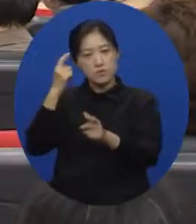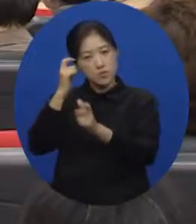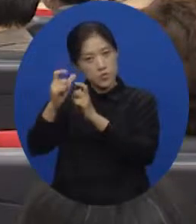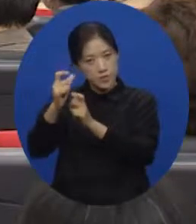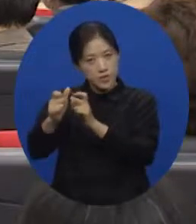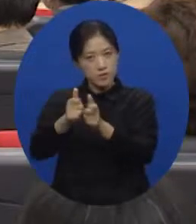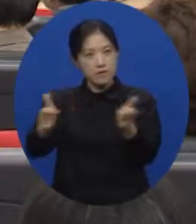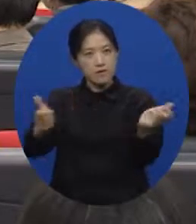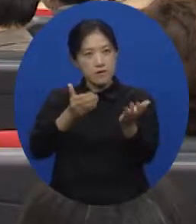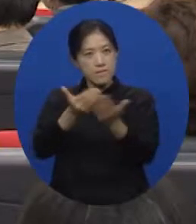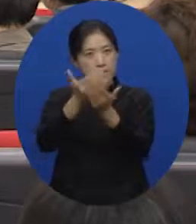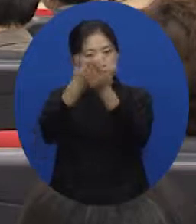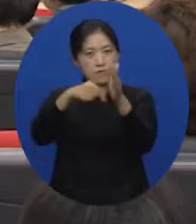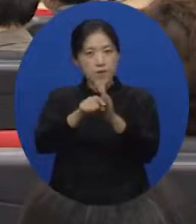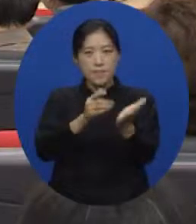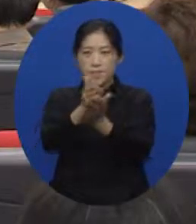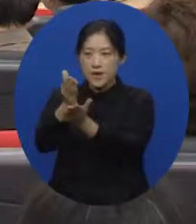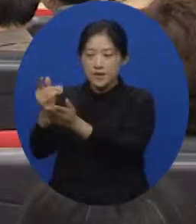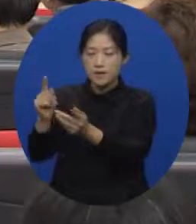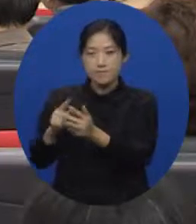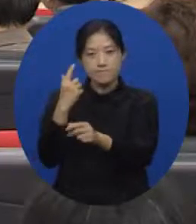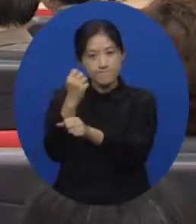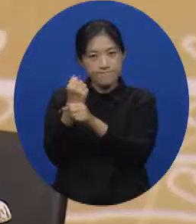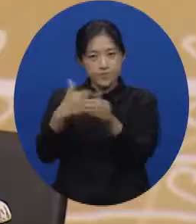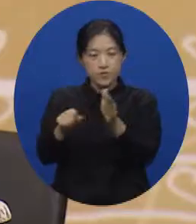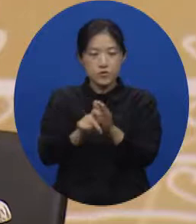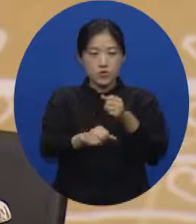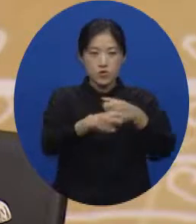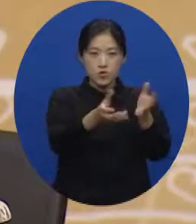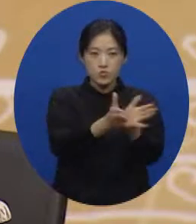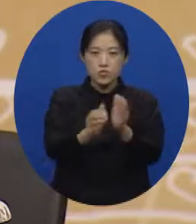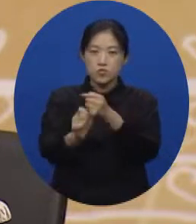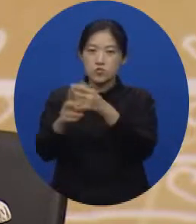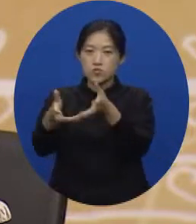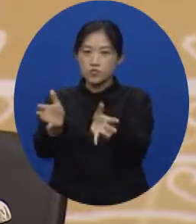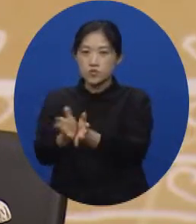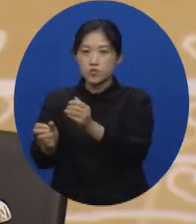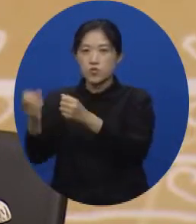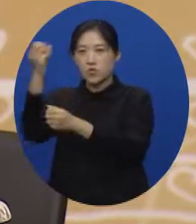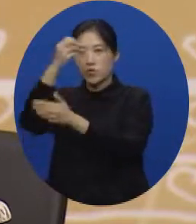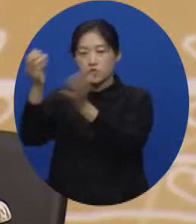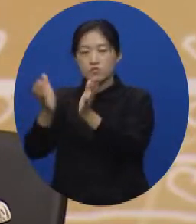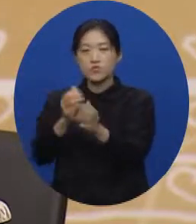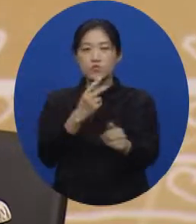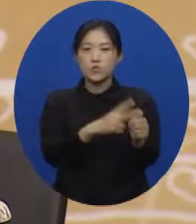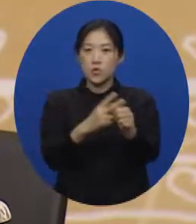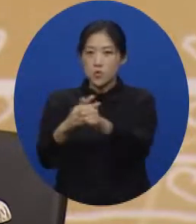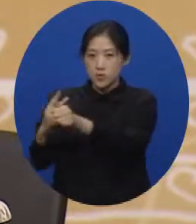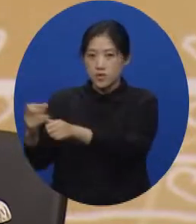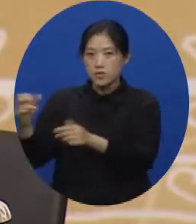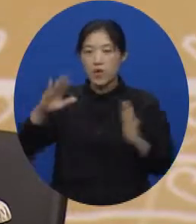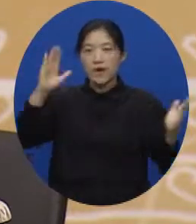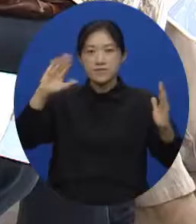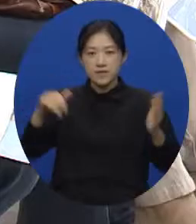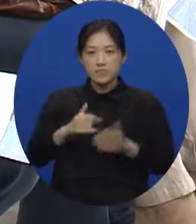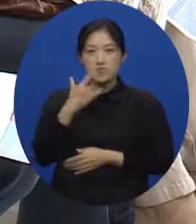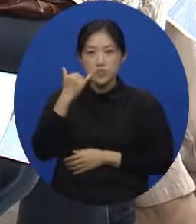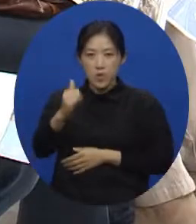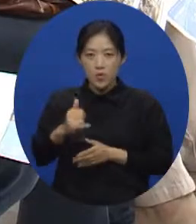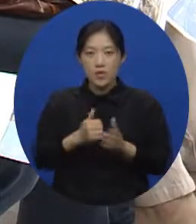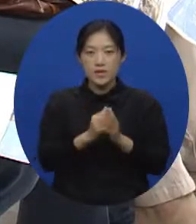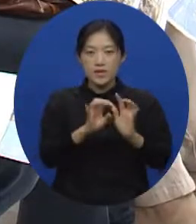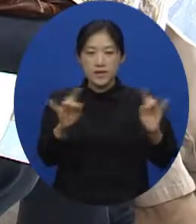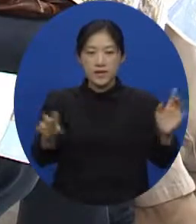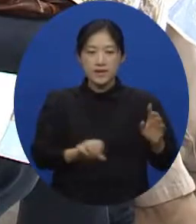대한 고민과 발전 방향을 모색하기 위해 초등부, 중등부, 고등부 교사와 학생,